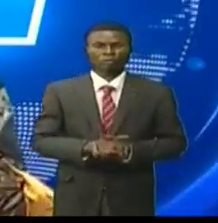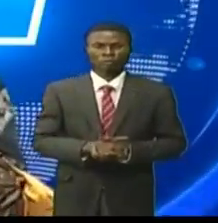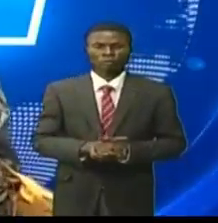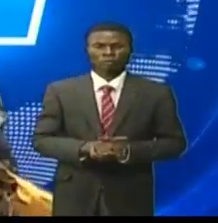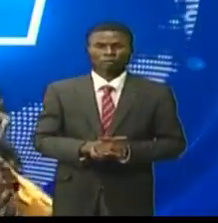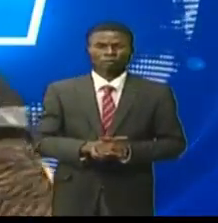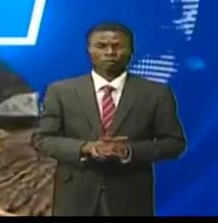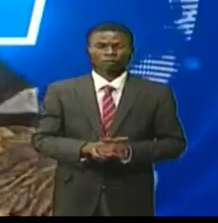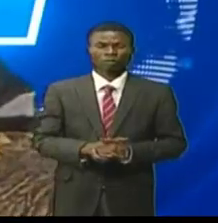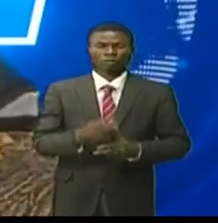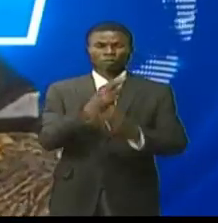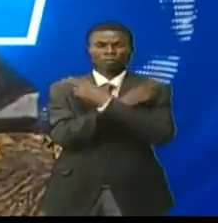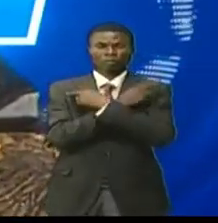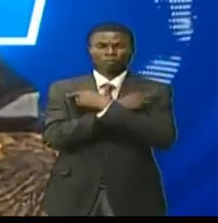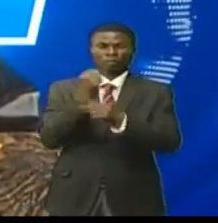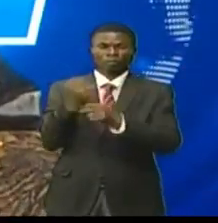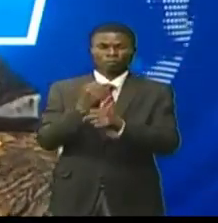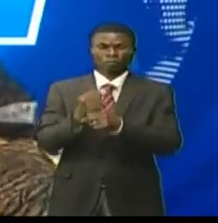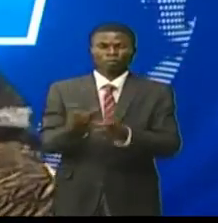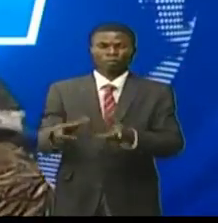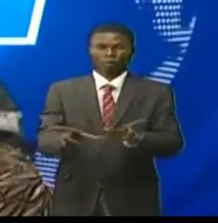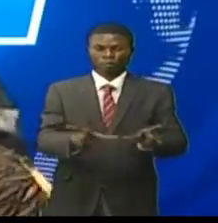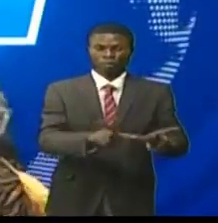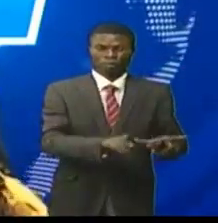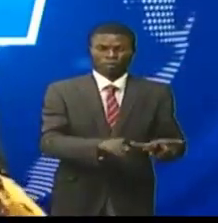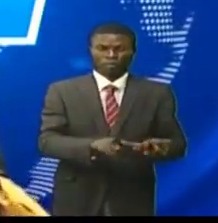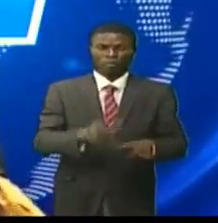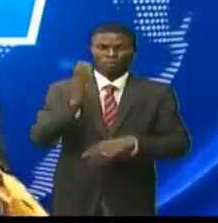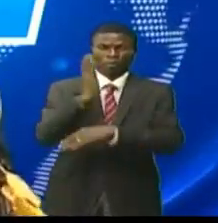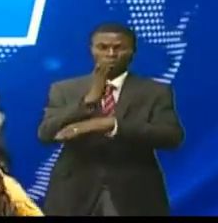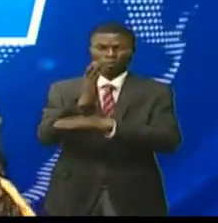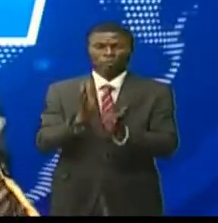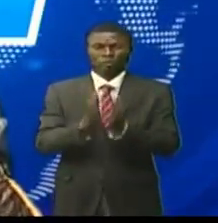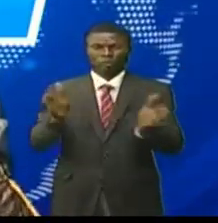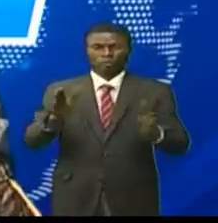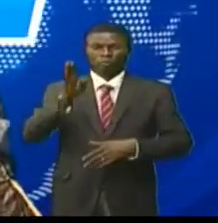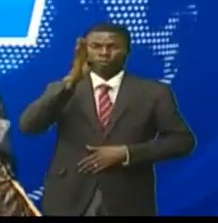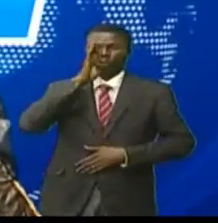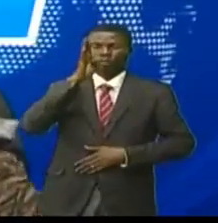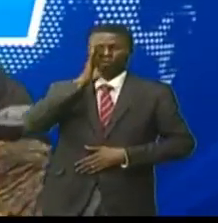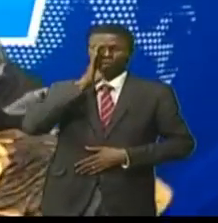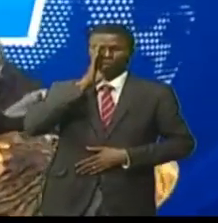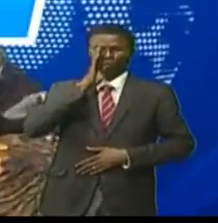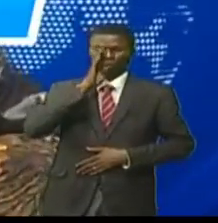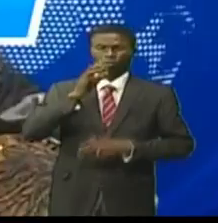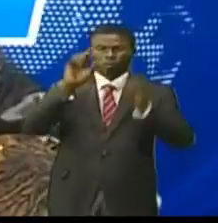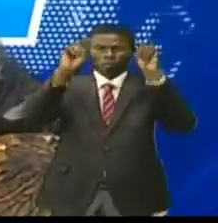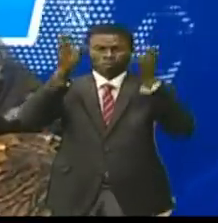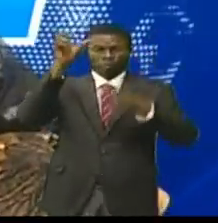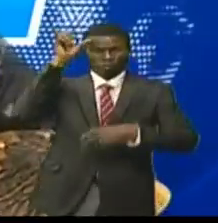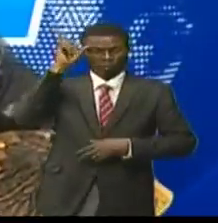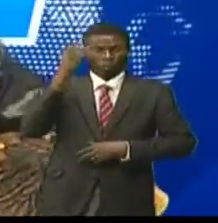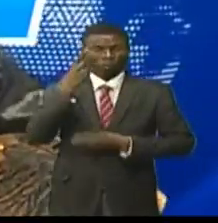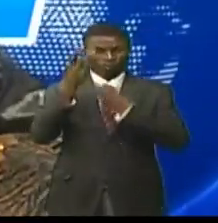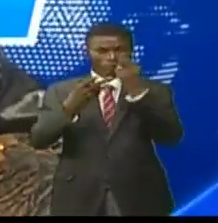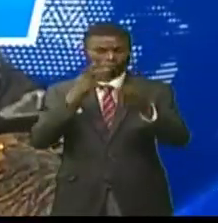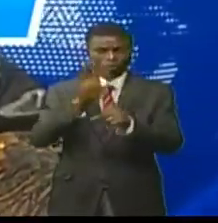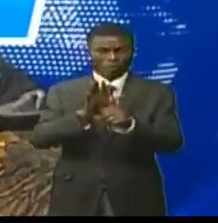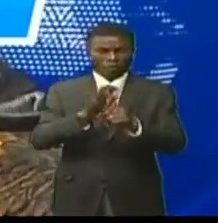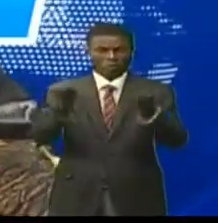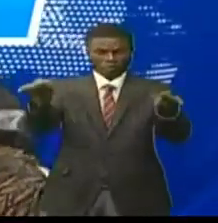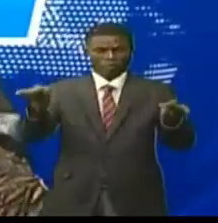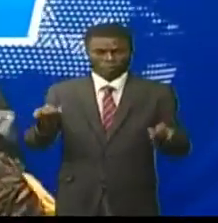Profitant de son séjour de travail au Lualaba, le consul général de Belgique à Lubumbashi a visité différents